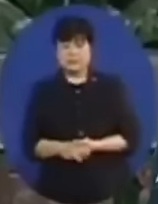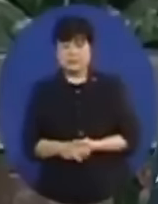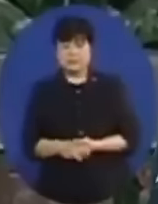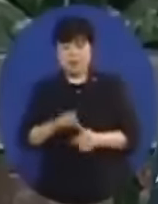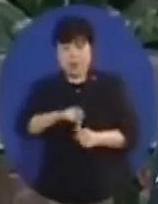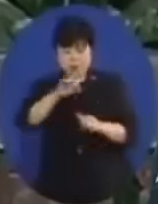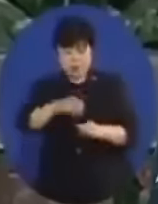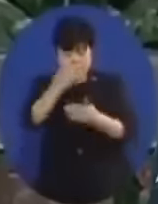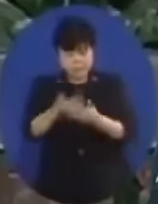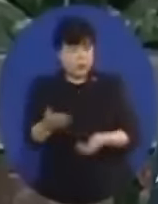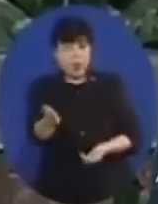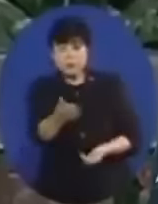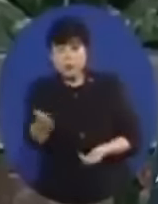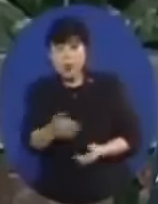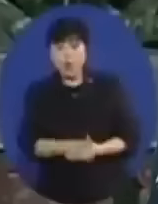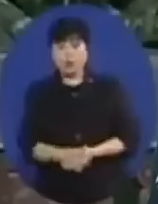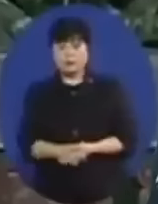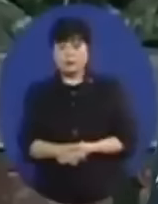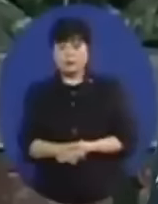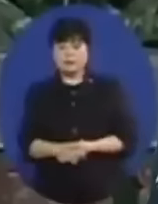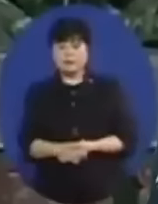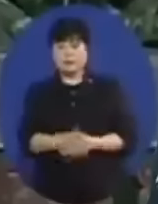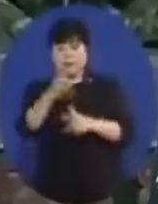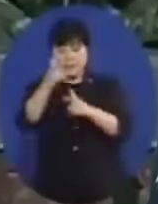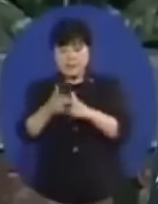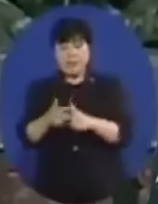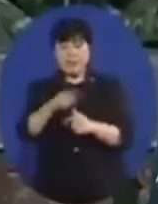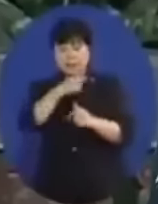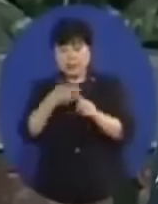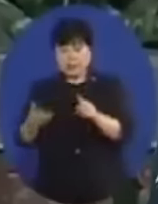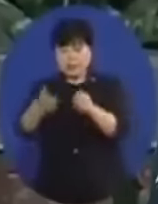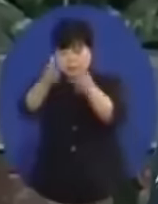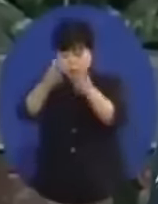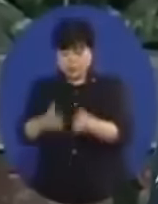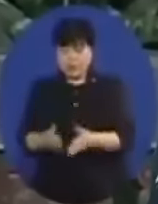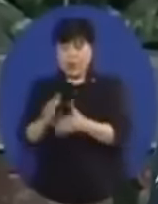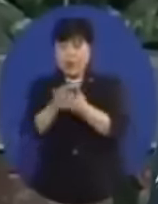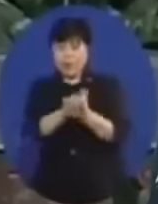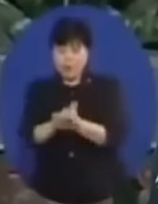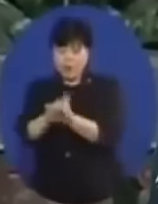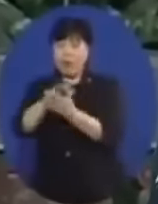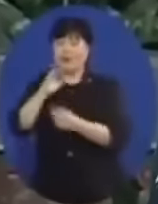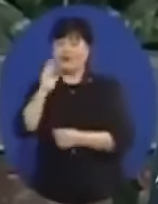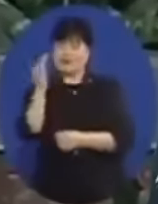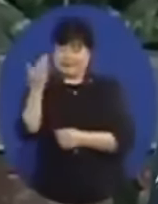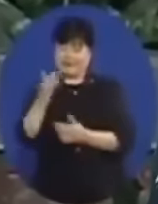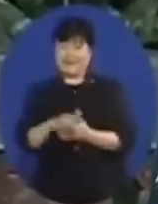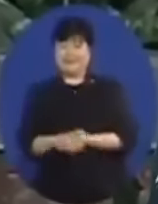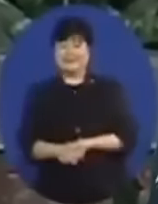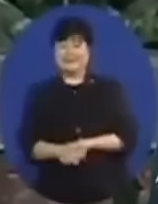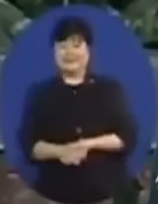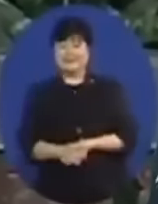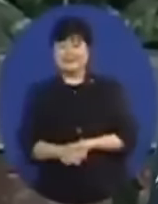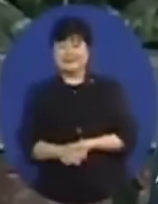벌을 받을 것이 없이 예수님의 보혈로 말미암아 화목하는 것밖에 없는 것입니다.